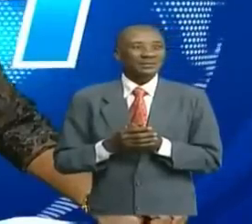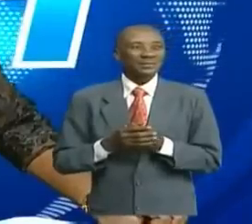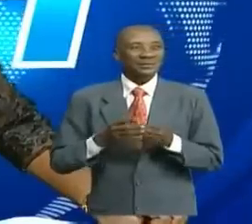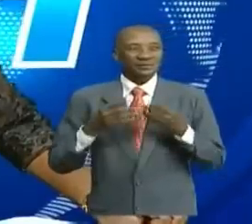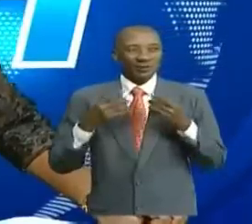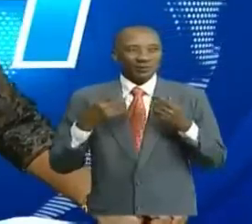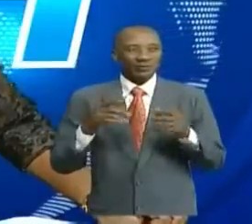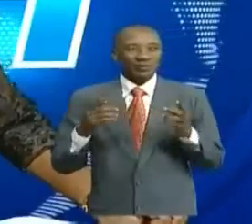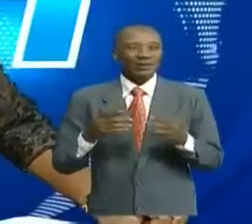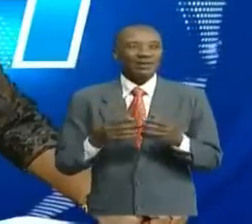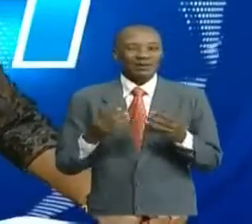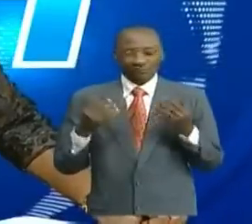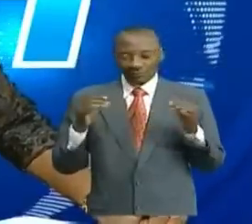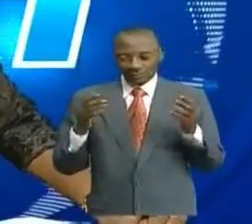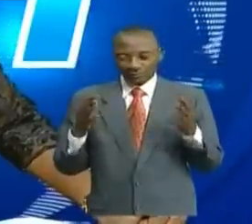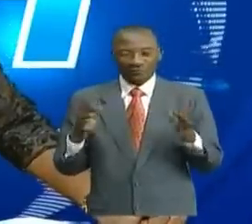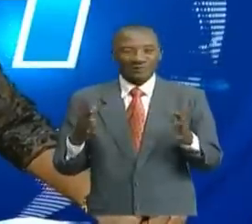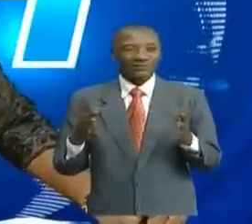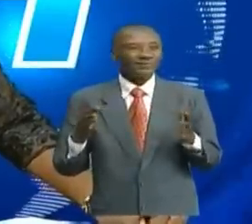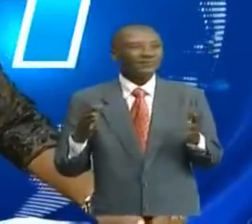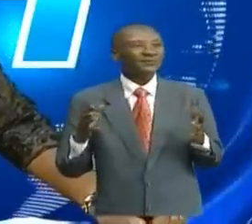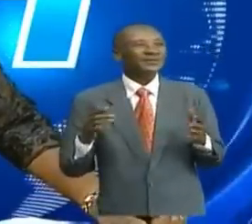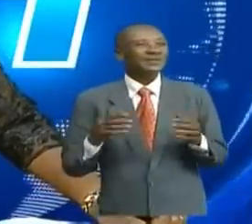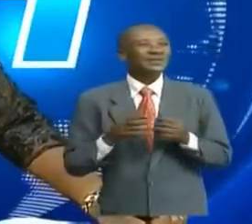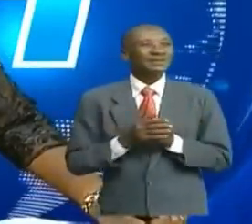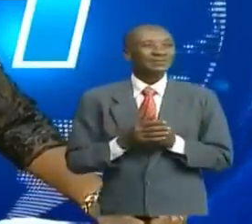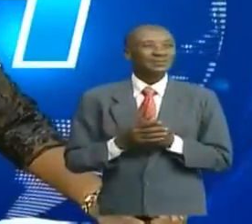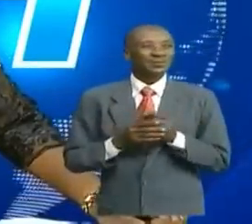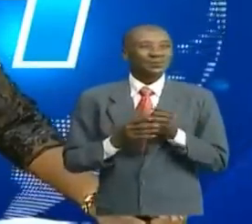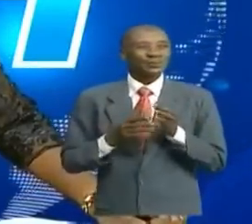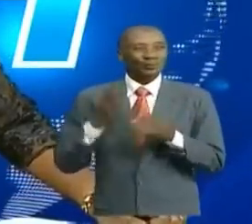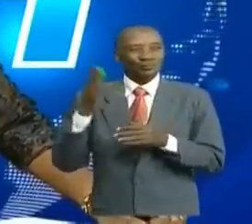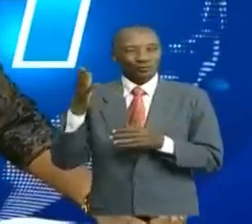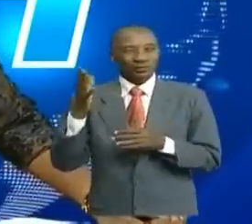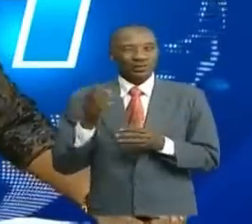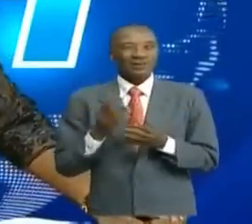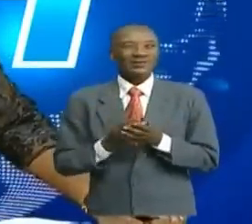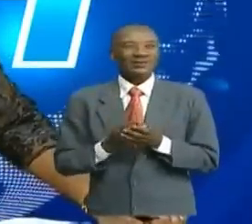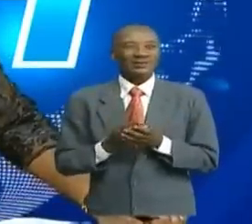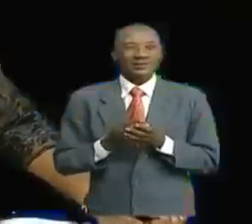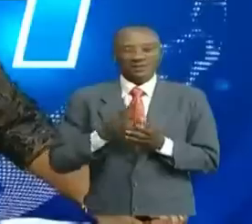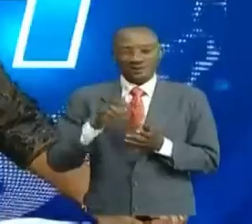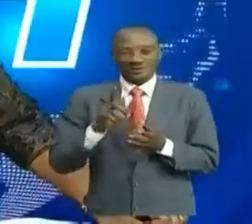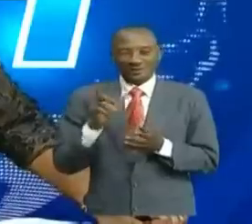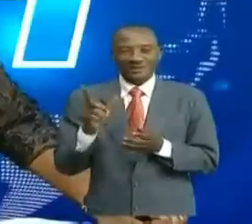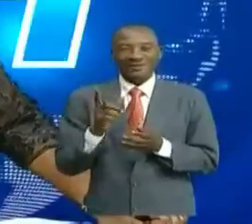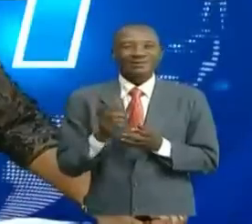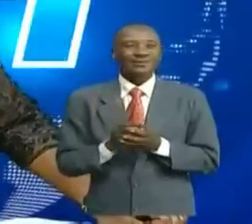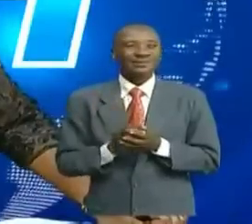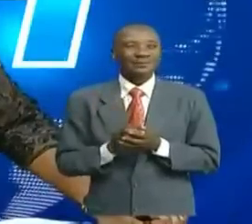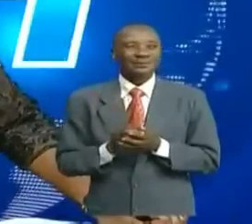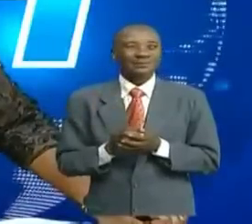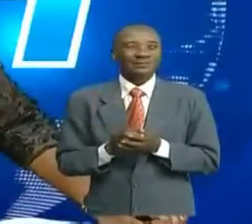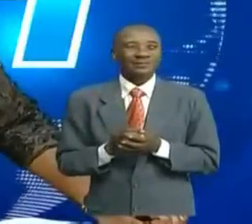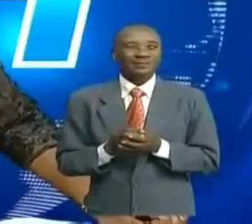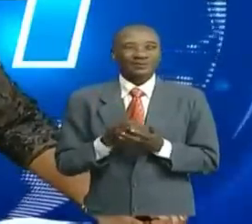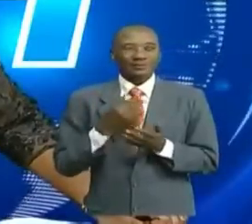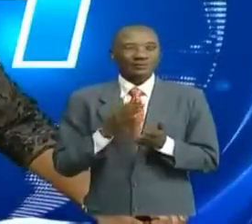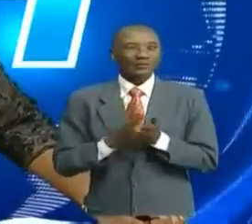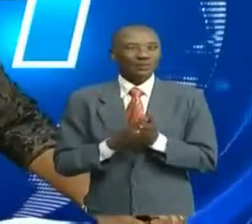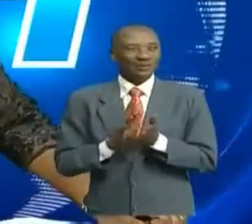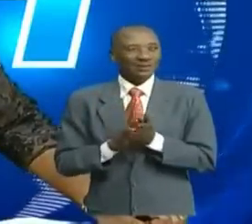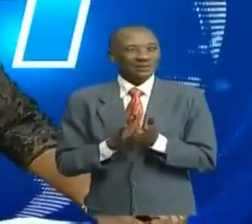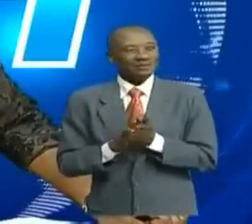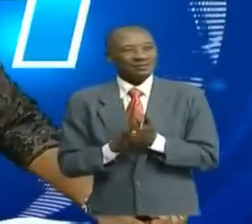Tshisekedi Tshilombo a été salué par les cellulaires de ce parti au cours d'une matinée politique. Dieudonné Junior